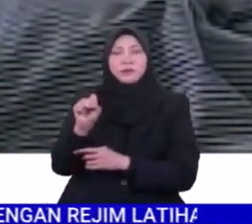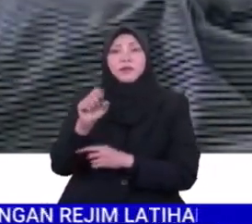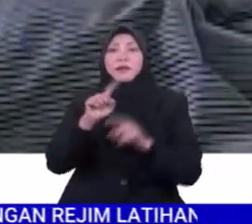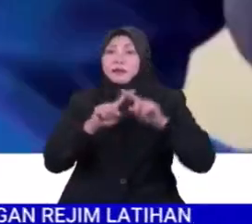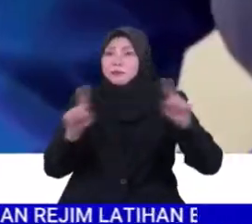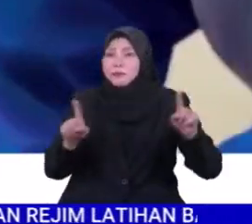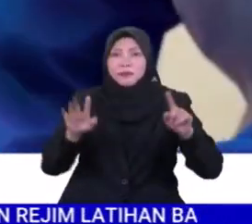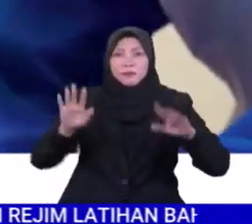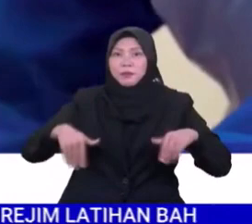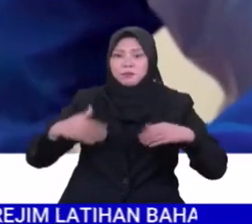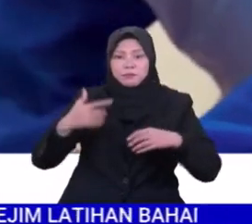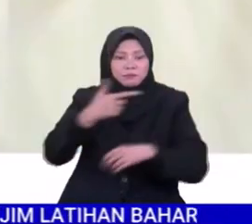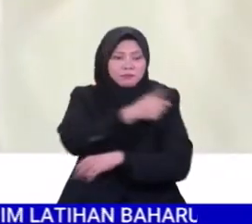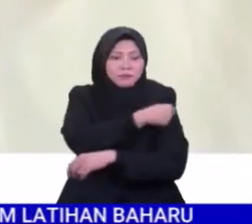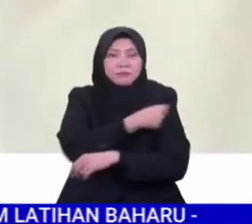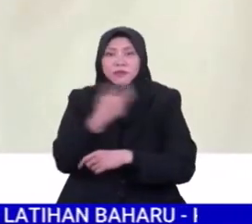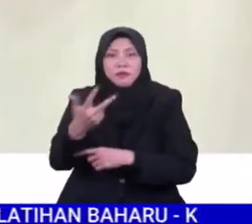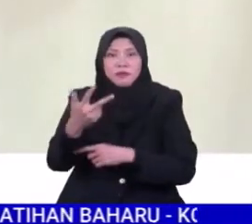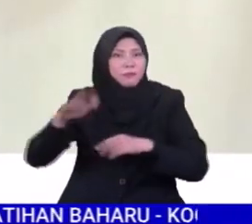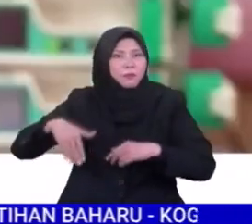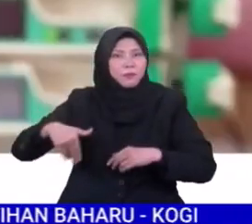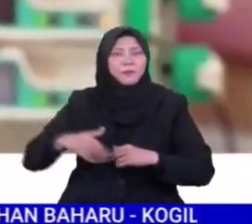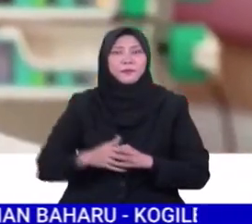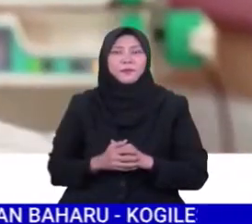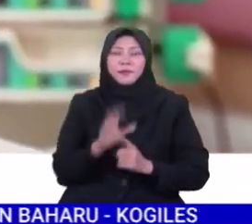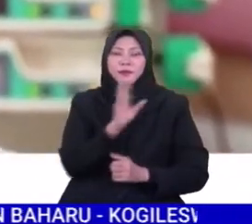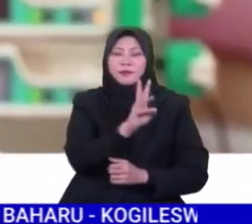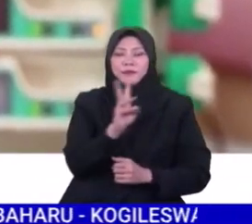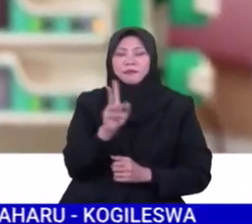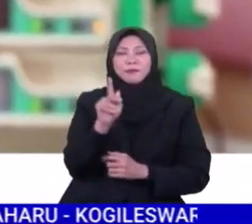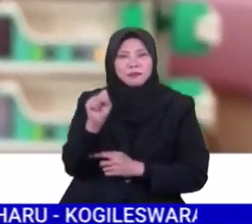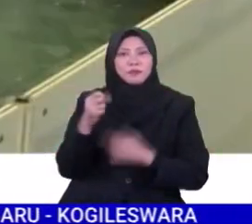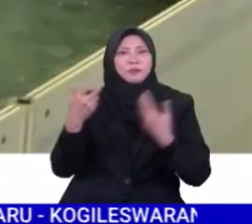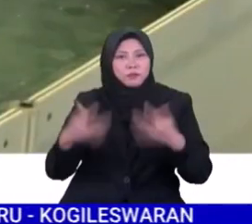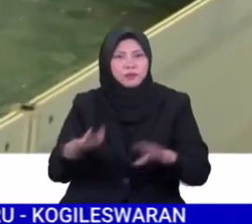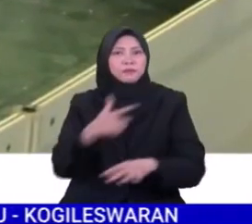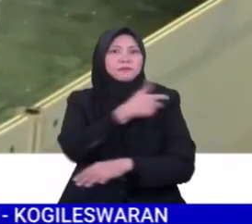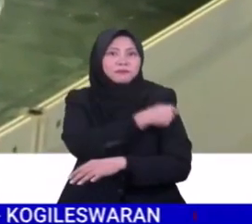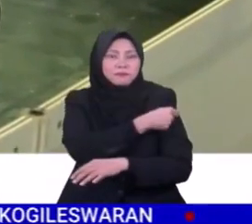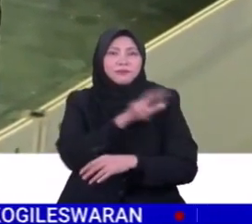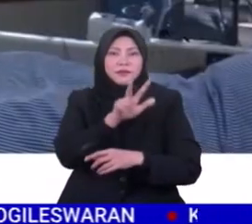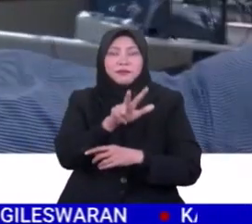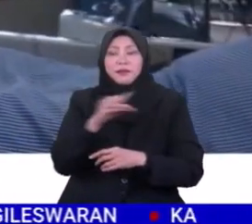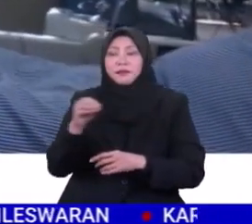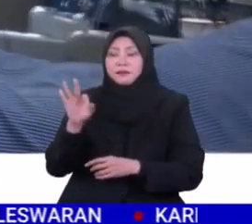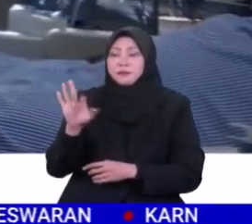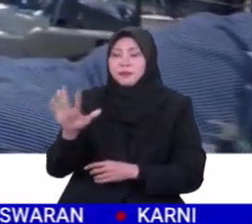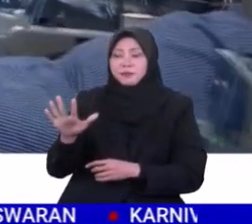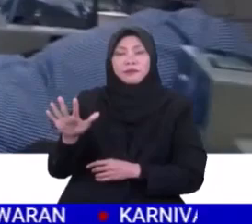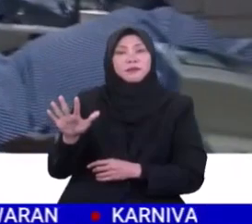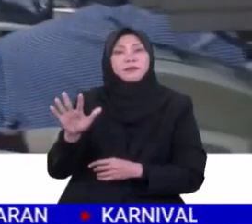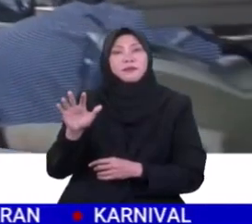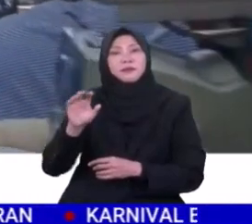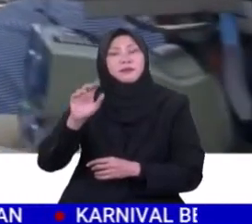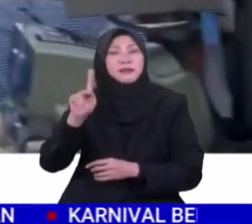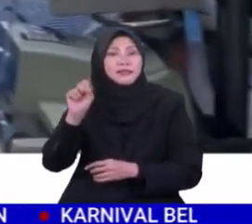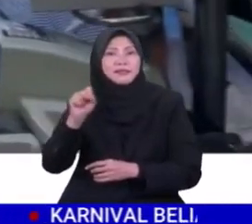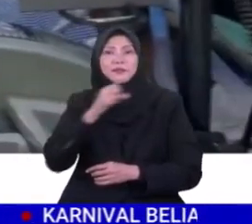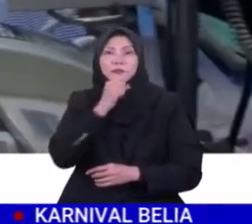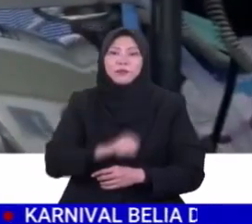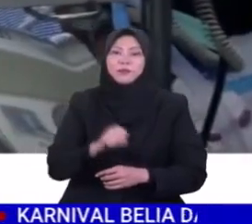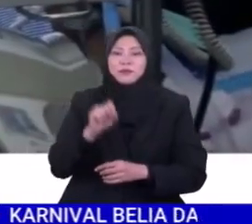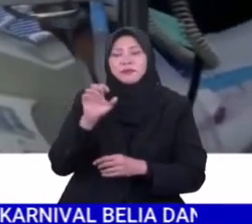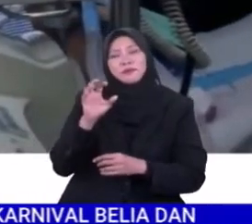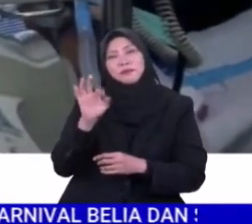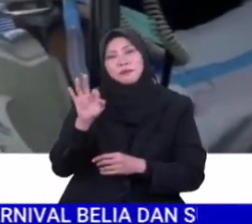tetapi belum menerima dosis Benggala 66g setelah menerima dosis Benggala 95g berumur 60 tahun dan